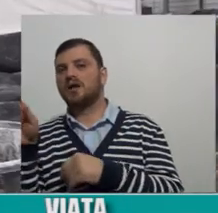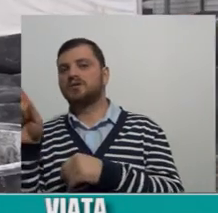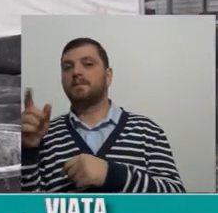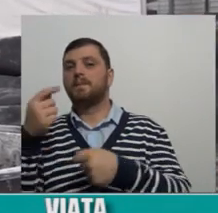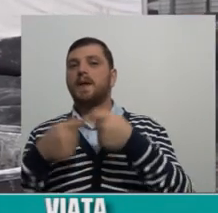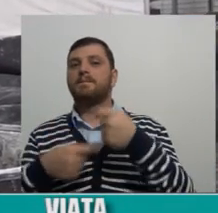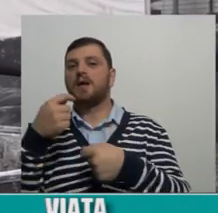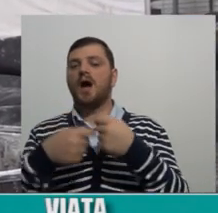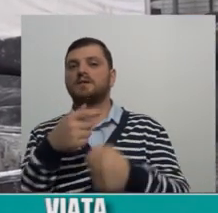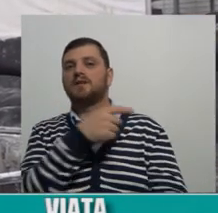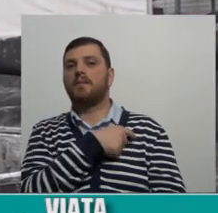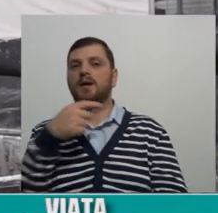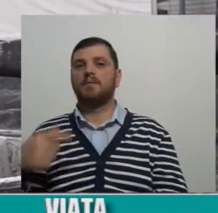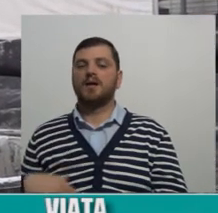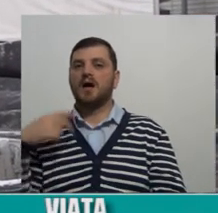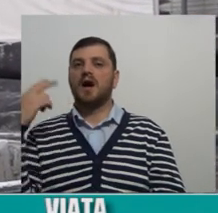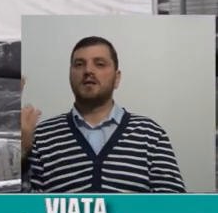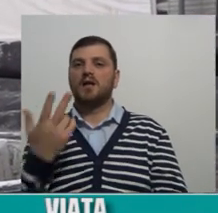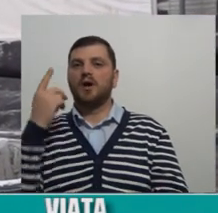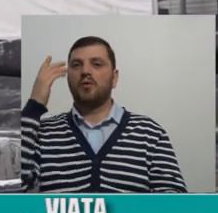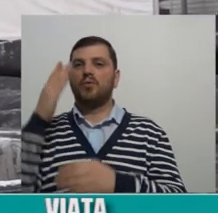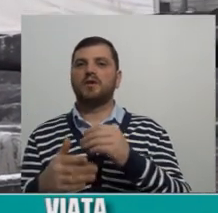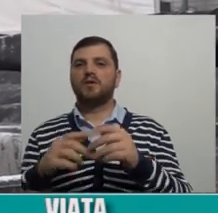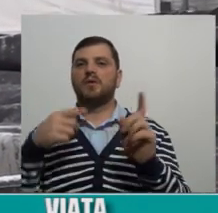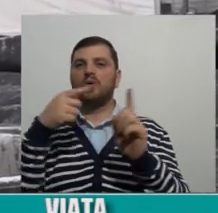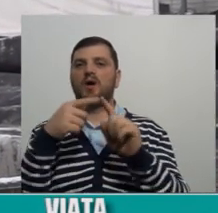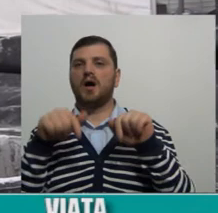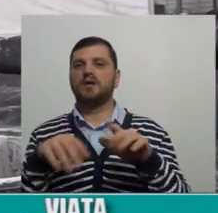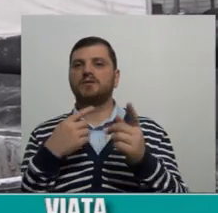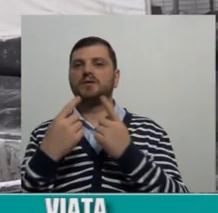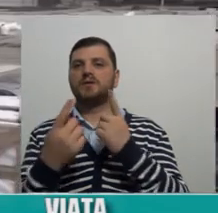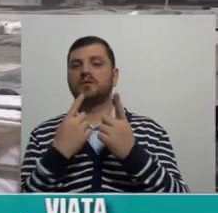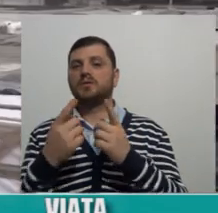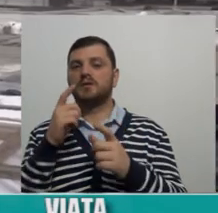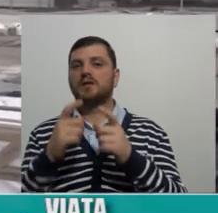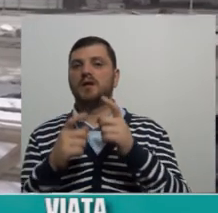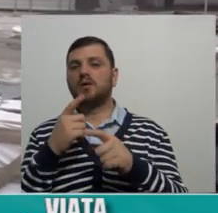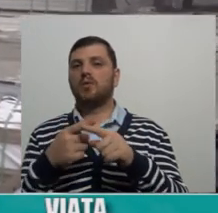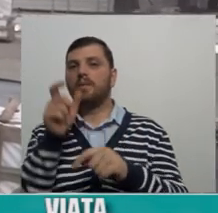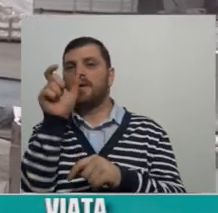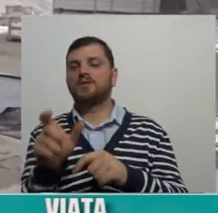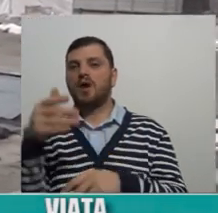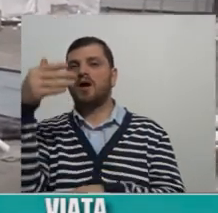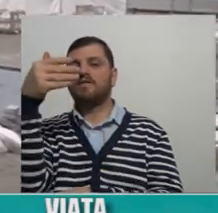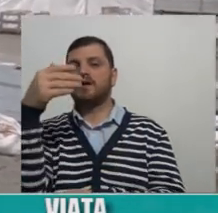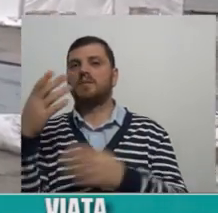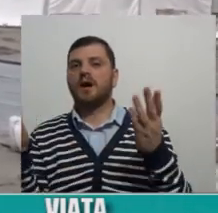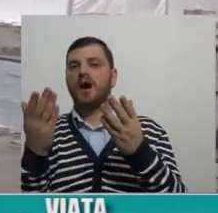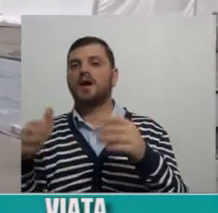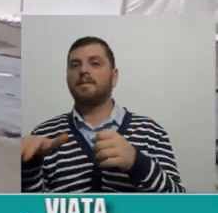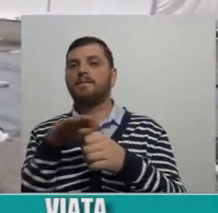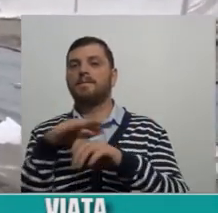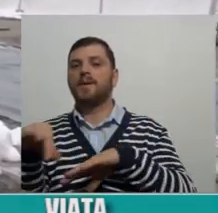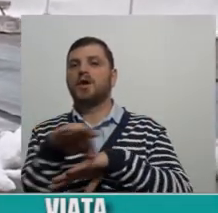știu. Piața primăriei a fost cel de-al treilea și ultimul obiectiv, aici discuția fiind purtată și cu reprezentantul firmei